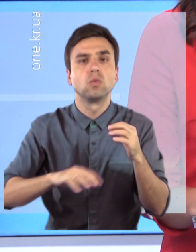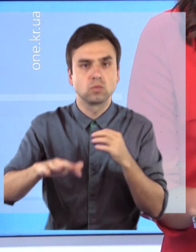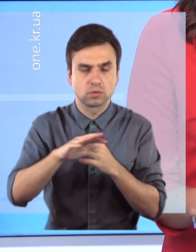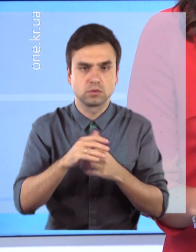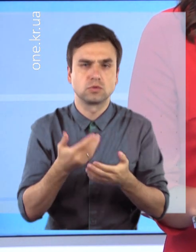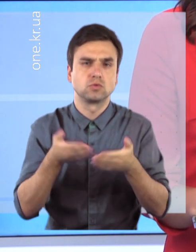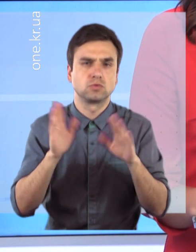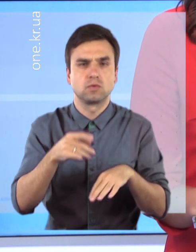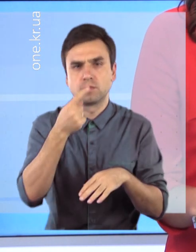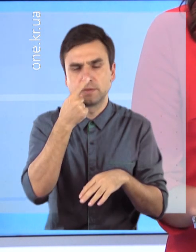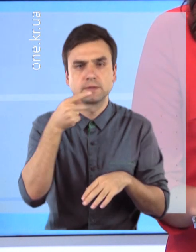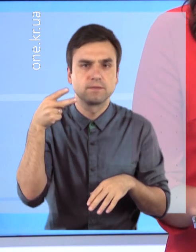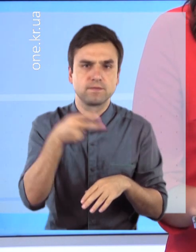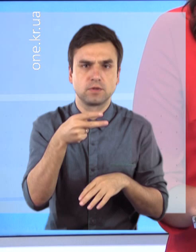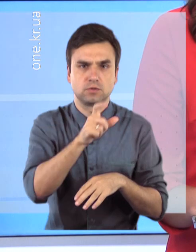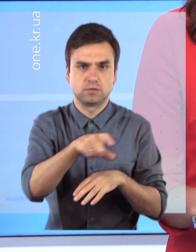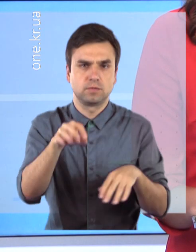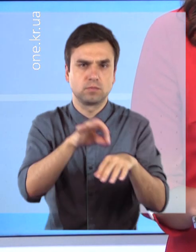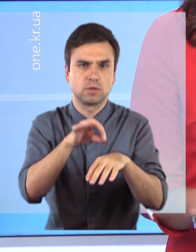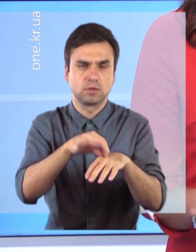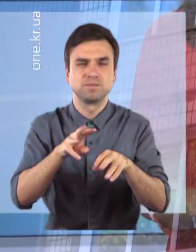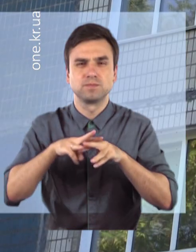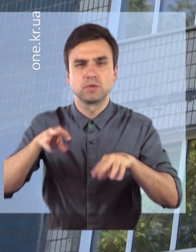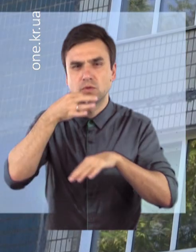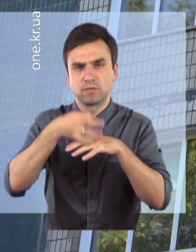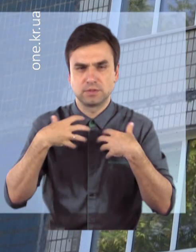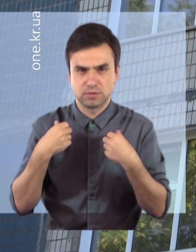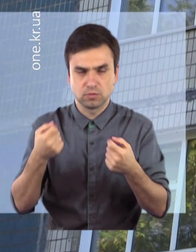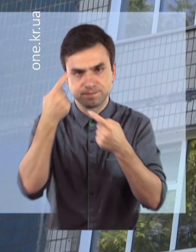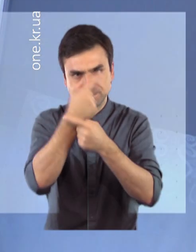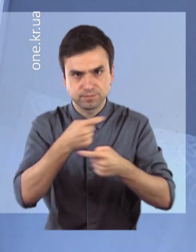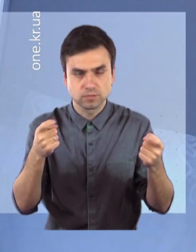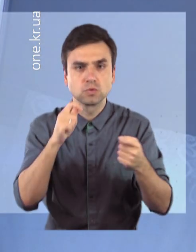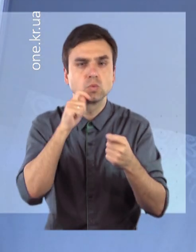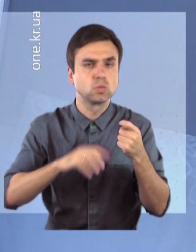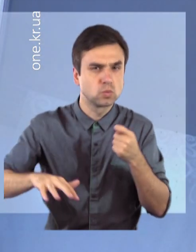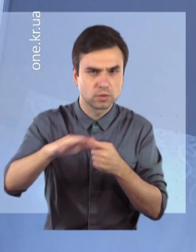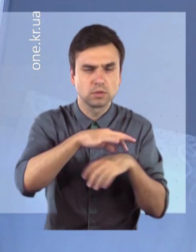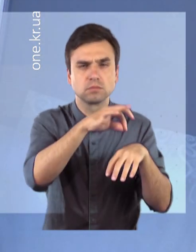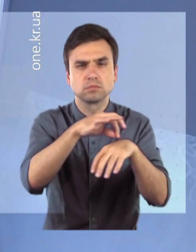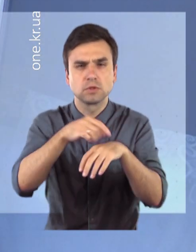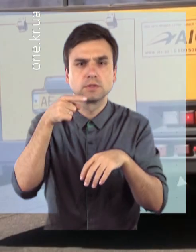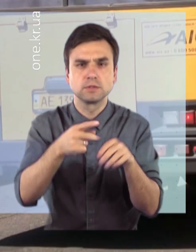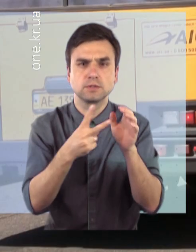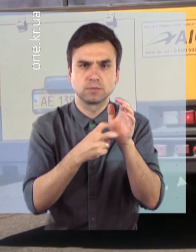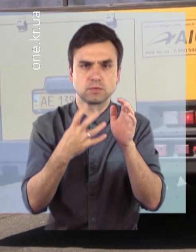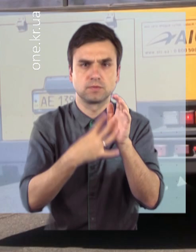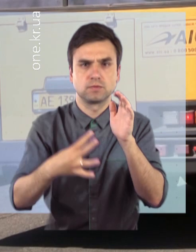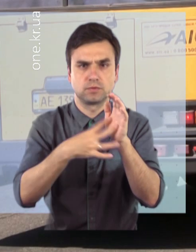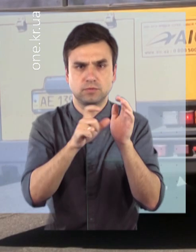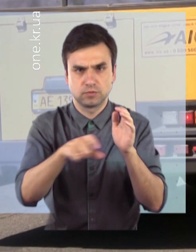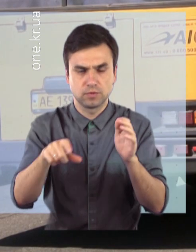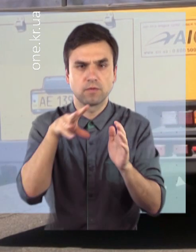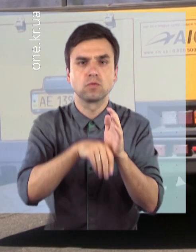в Україні. За інформацією МОЗу, число інфікованих на ковід в країні зросло на 1799 осіб. Серед